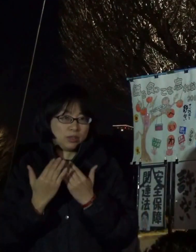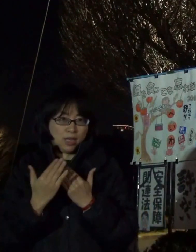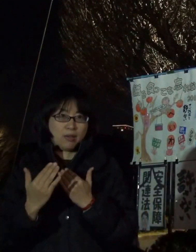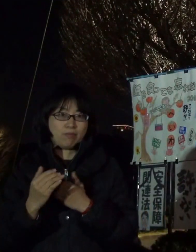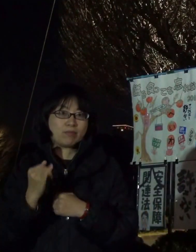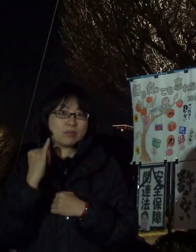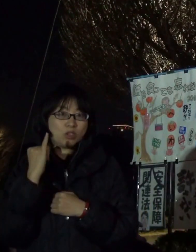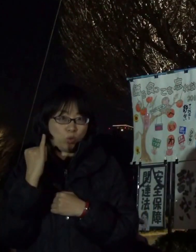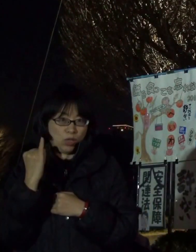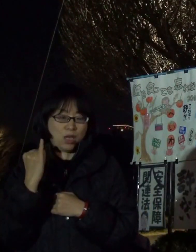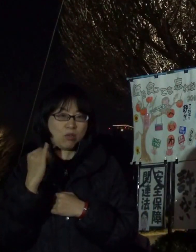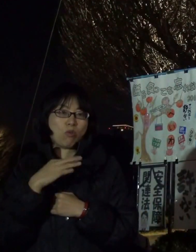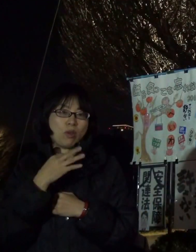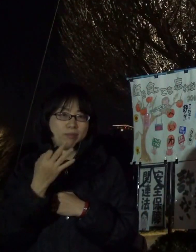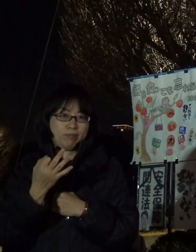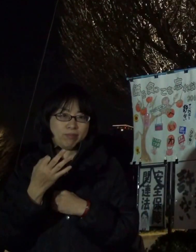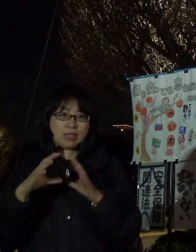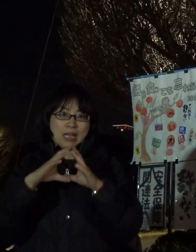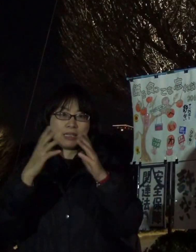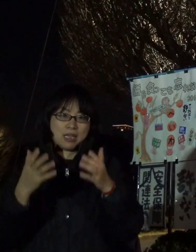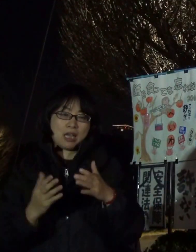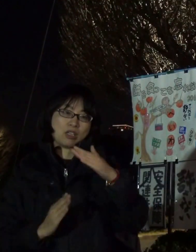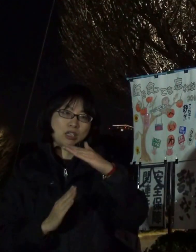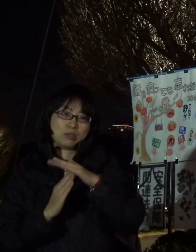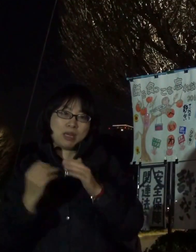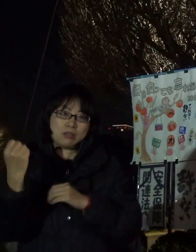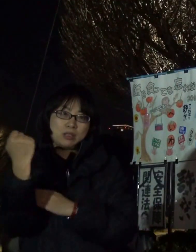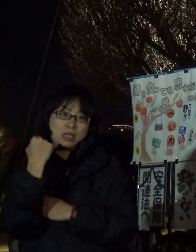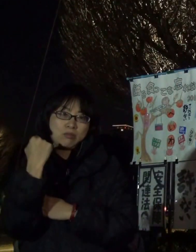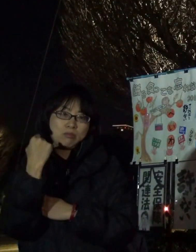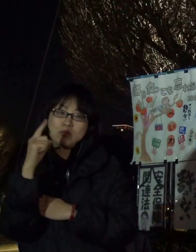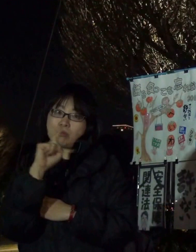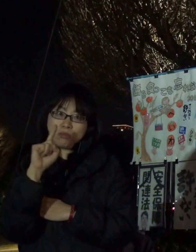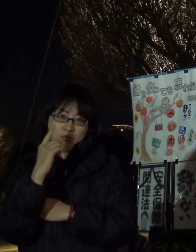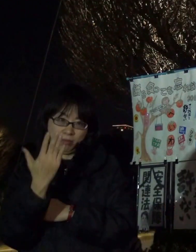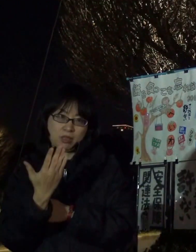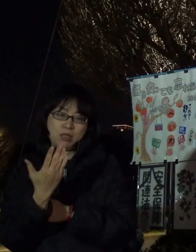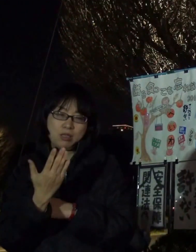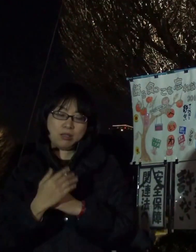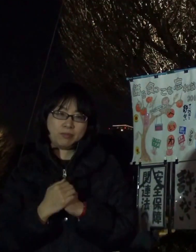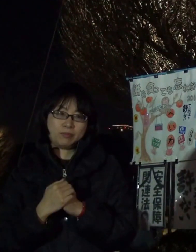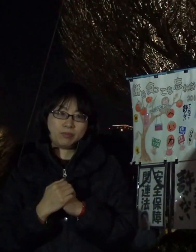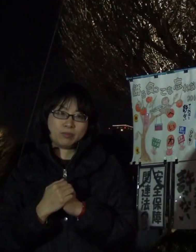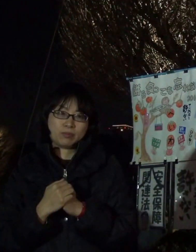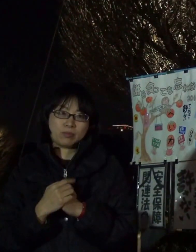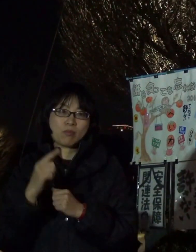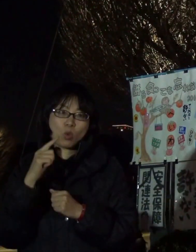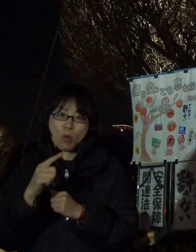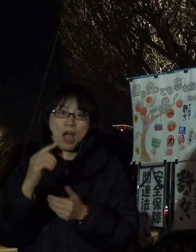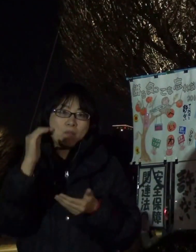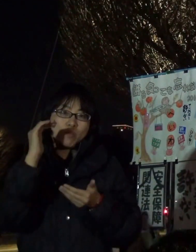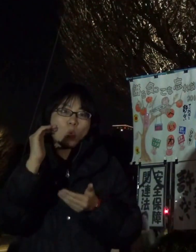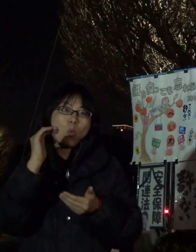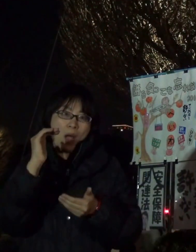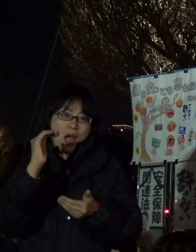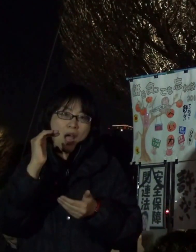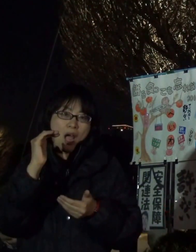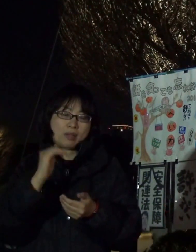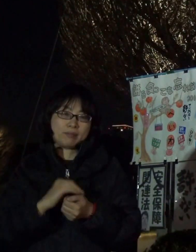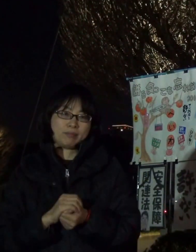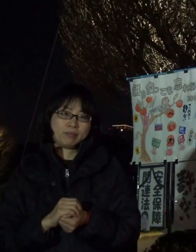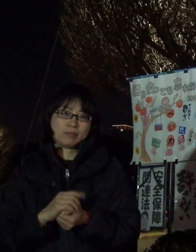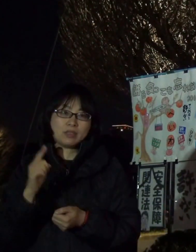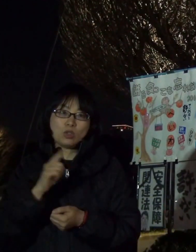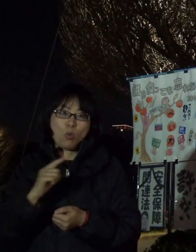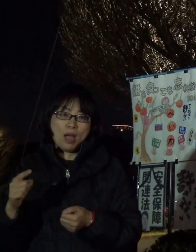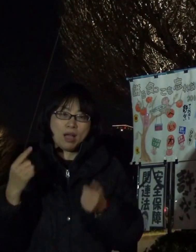。世界で一番力があるものは何だと思いますか？それは言葉なんです。人は